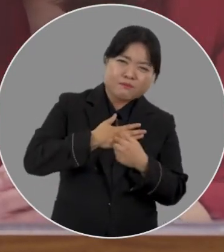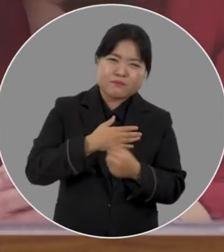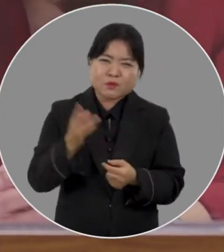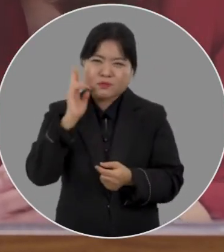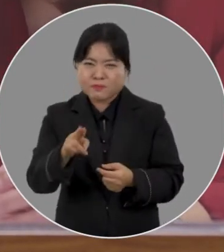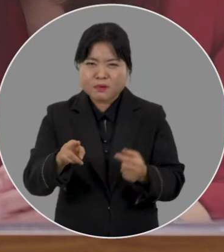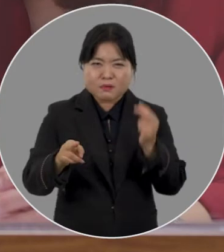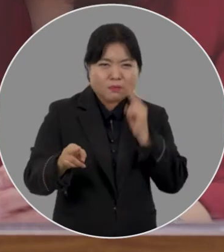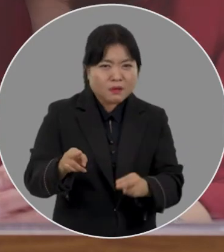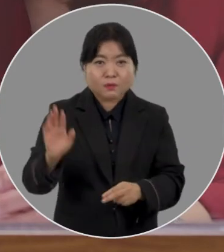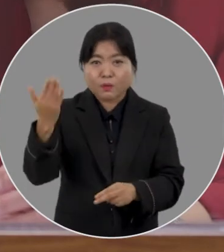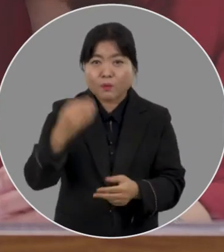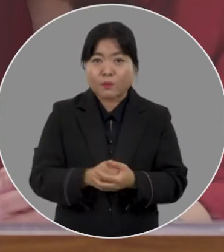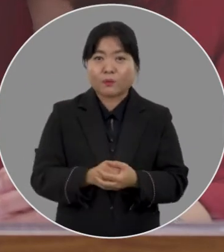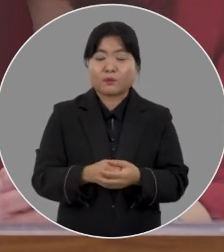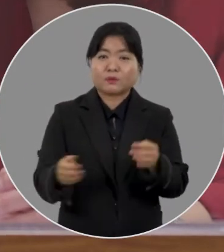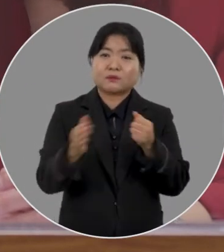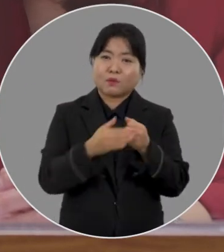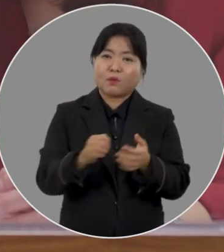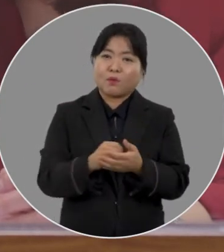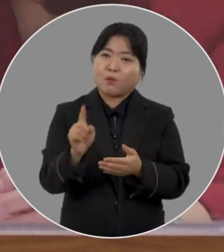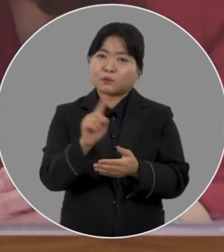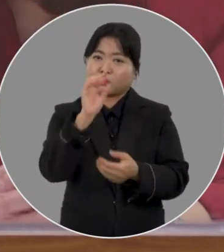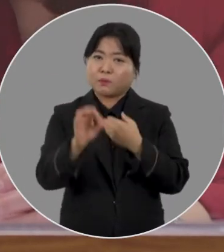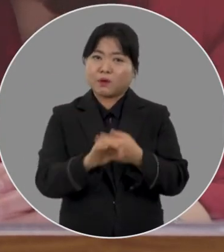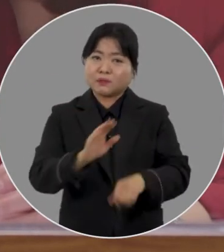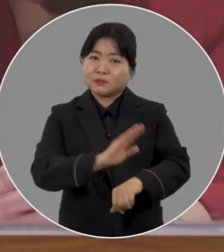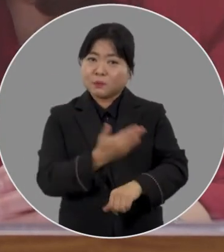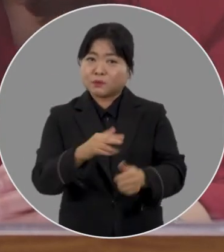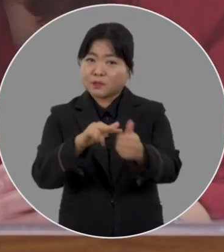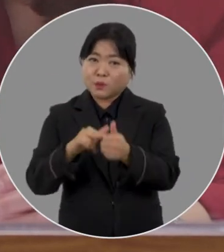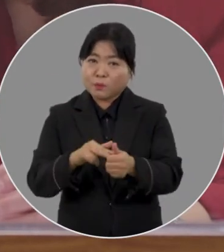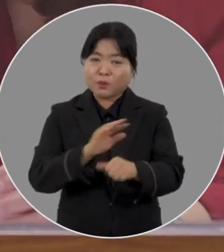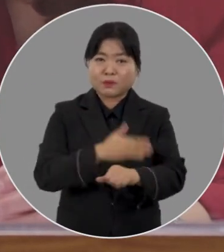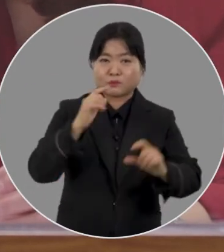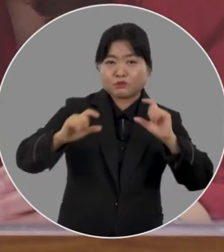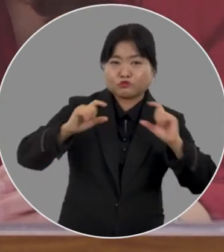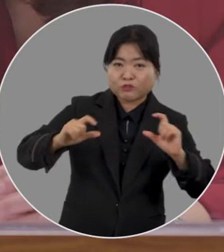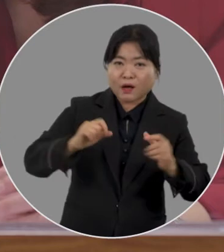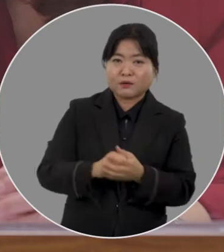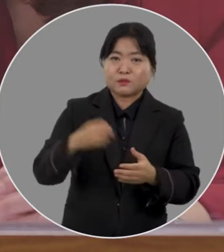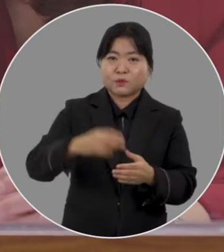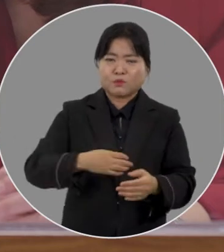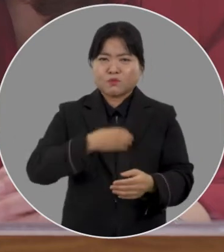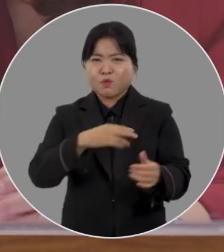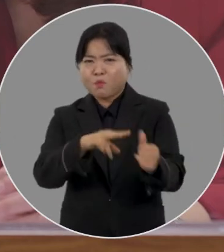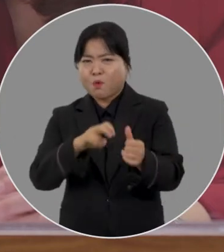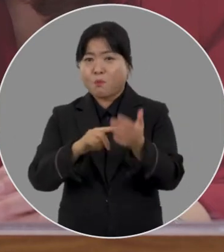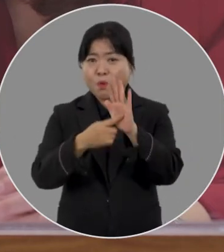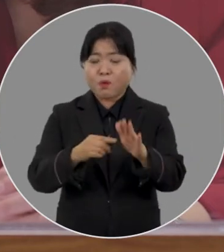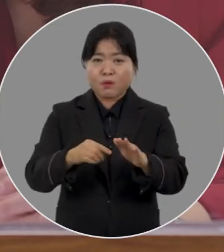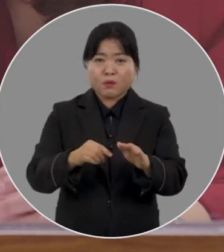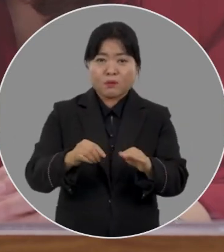감정의 격화라 그럴까요? 네. 그래서 어떻게 보면은 잘못된 정보, 잘못된 주장 또는 혐오 표현을